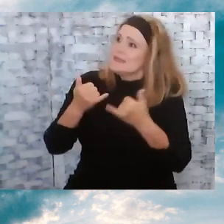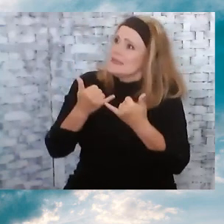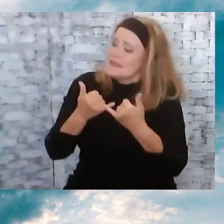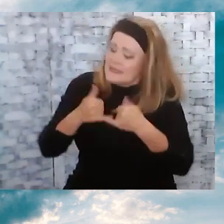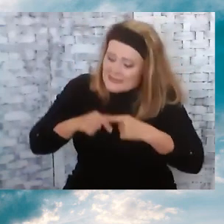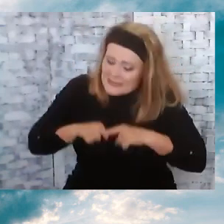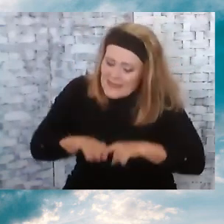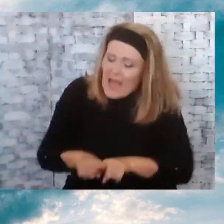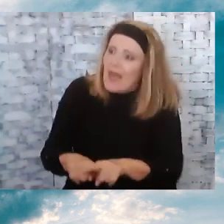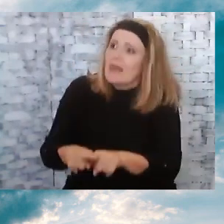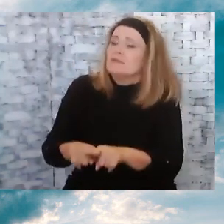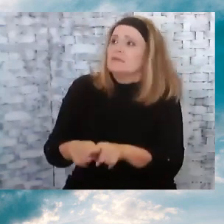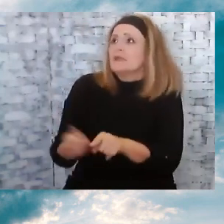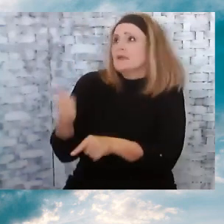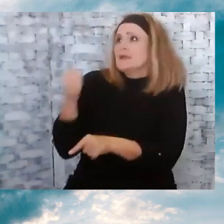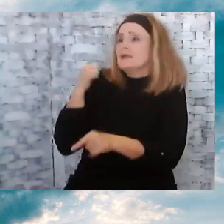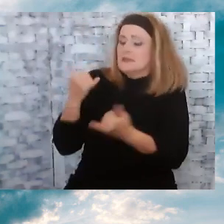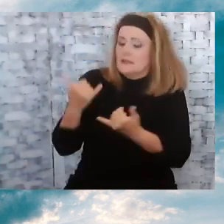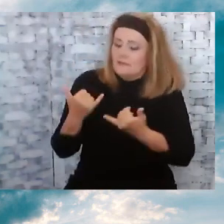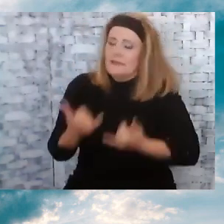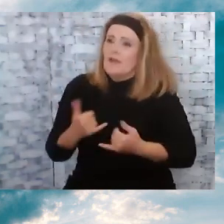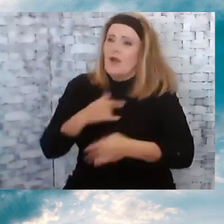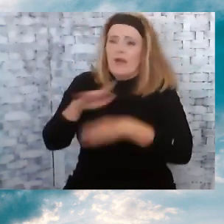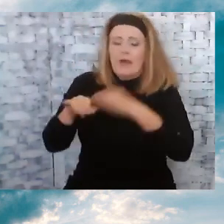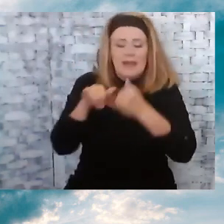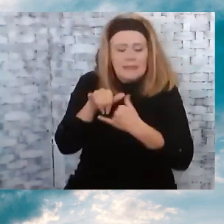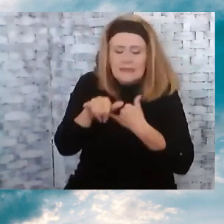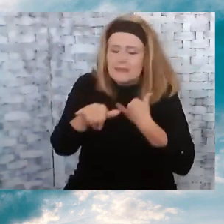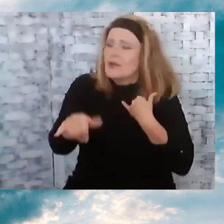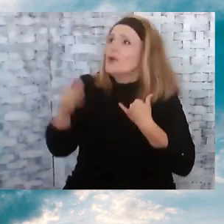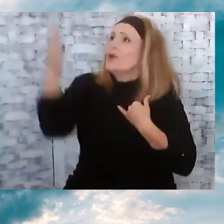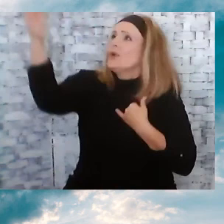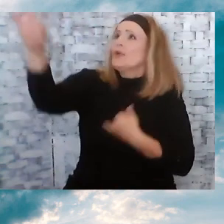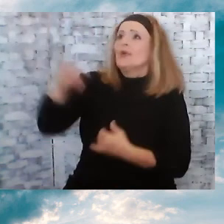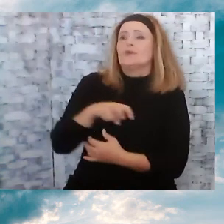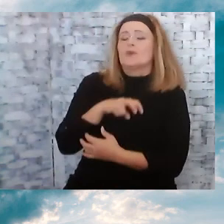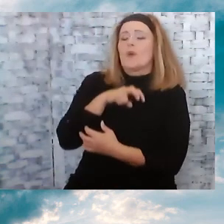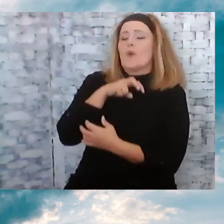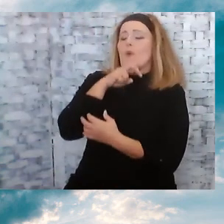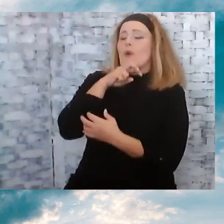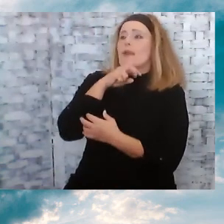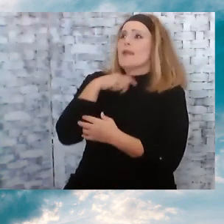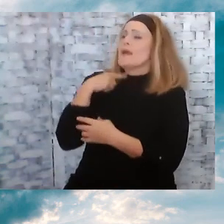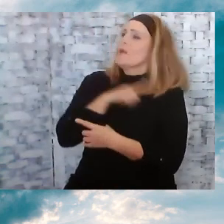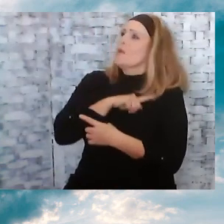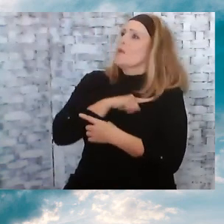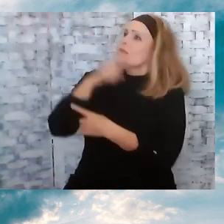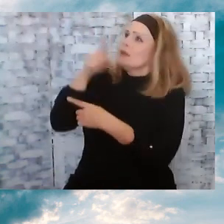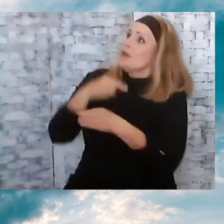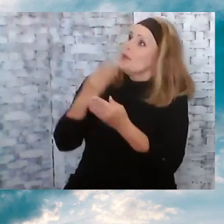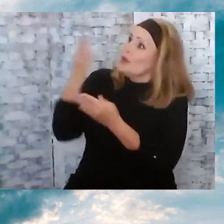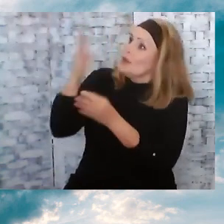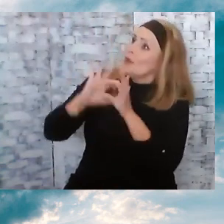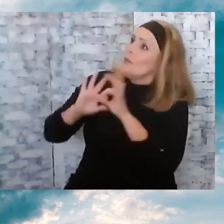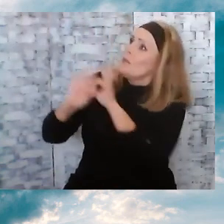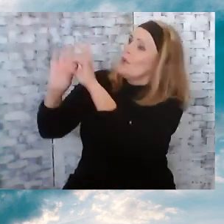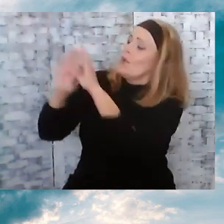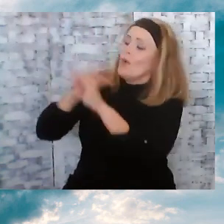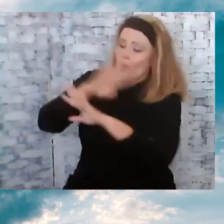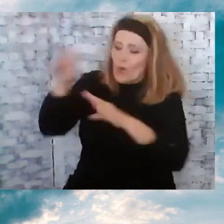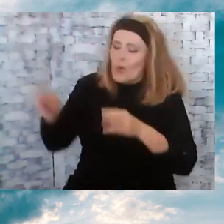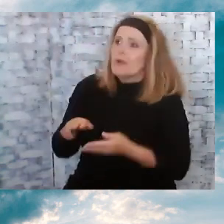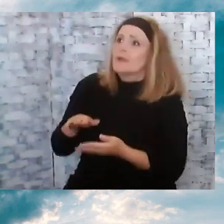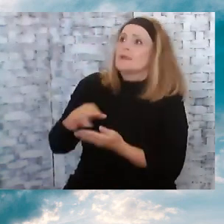gister en vandag en tot in ewigheid. U is koning en ons bid die dinge in Jesus se naam, want aan U behoort